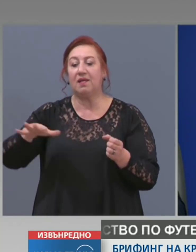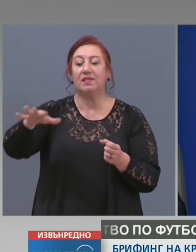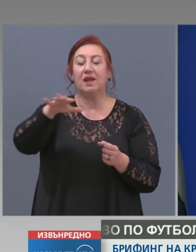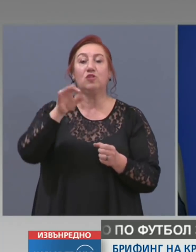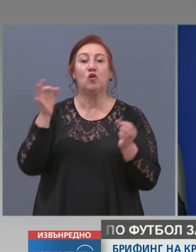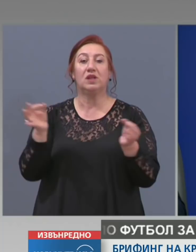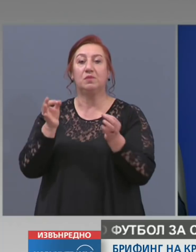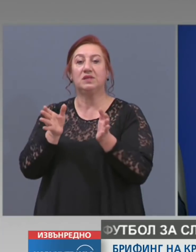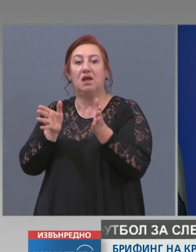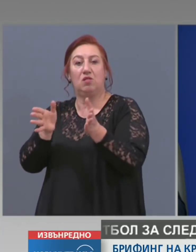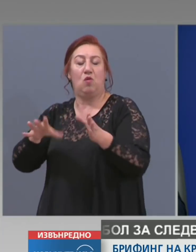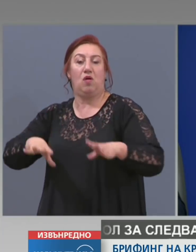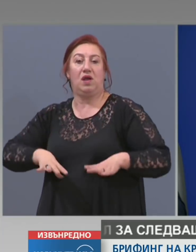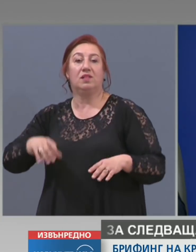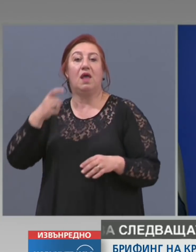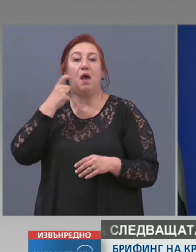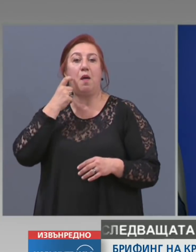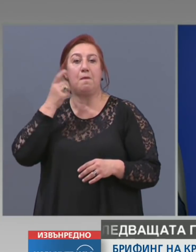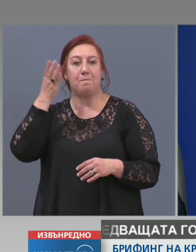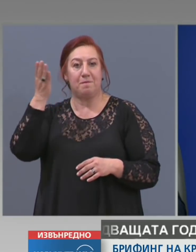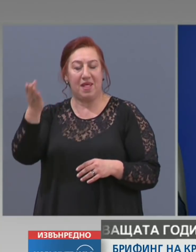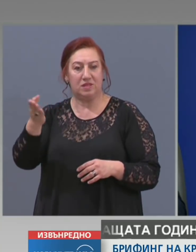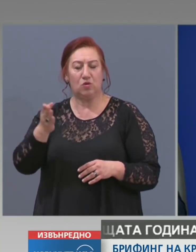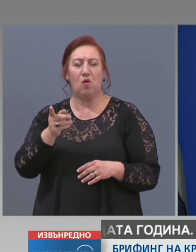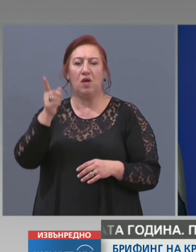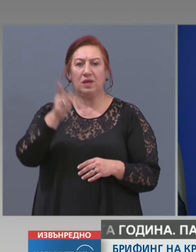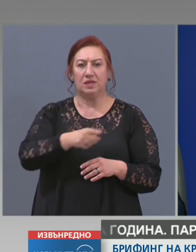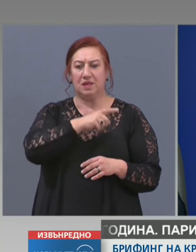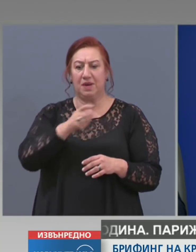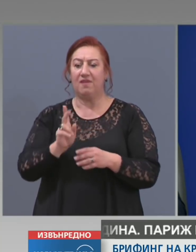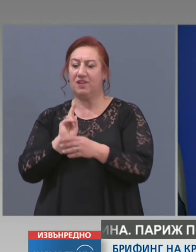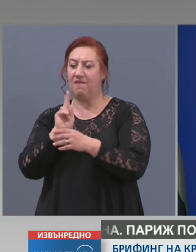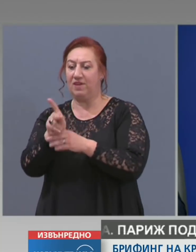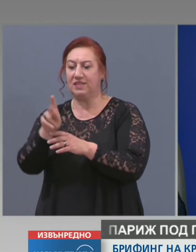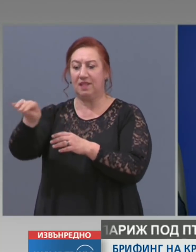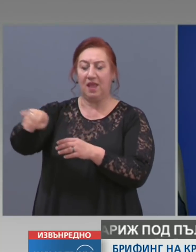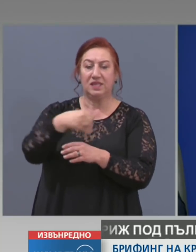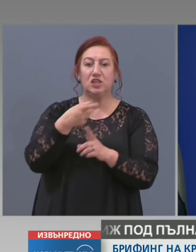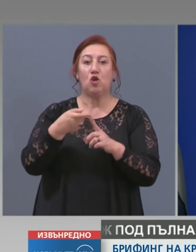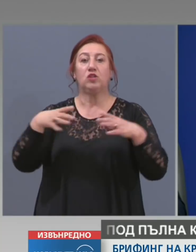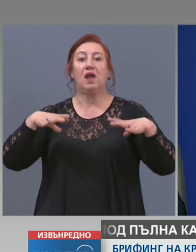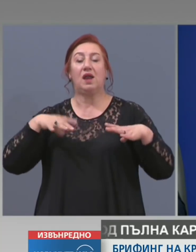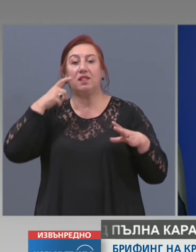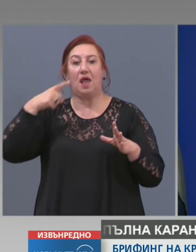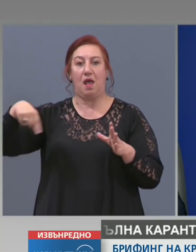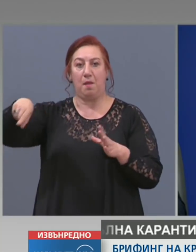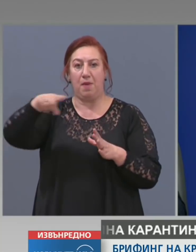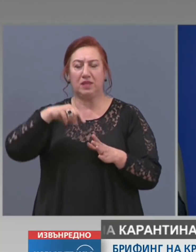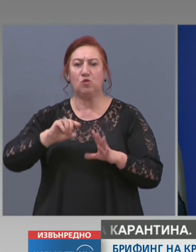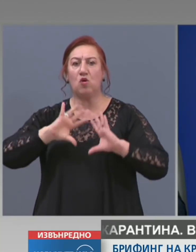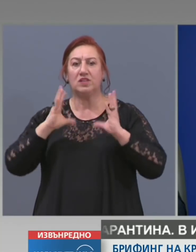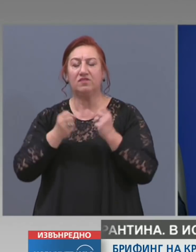Банско. Забранява се влизането и излизането от град Банско на всички лица, пребиваващи на територията на